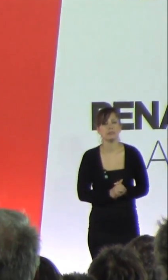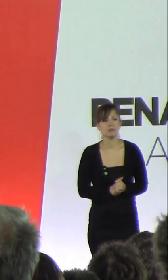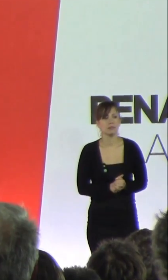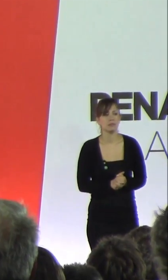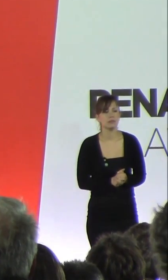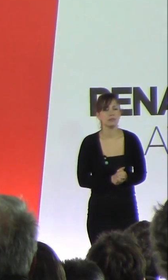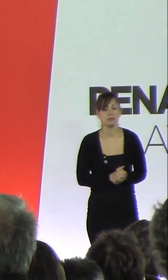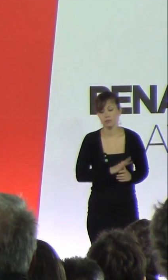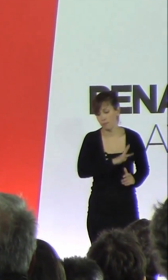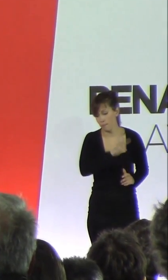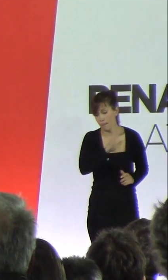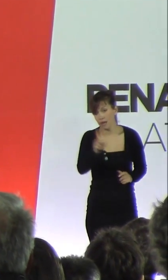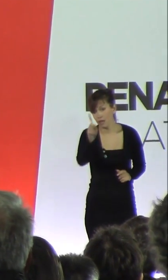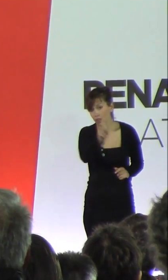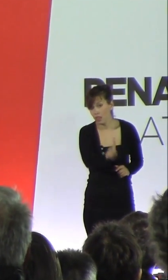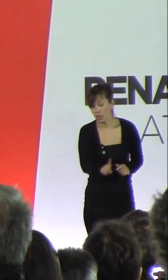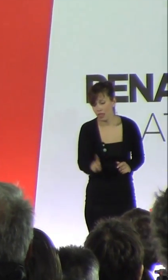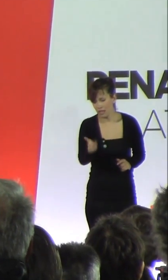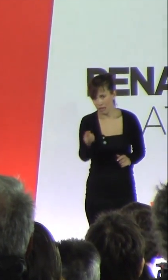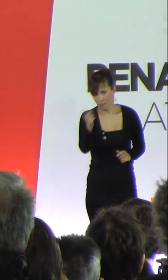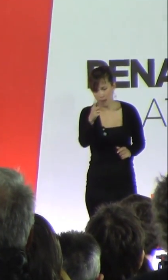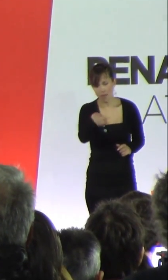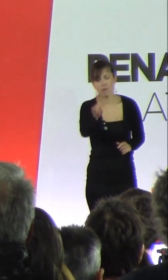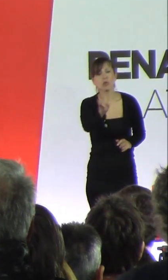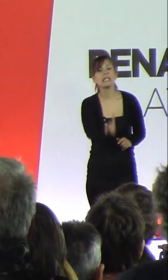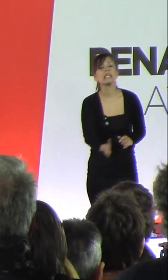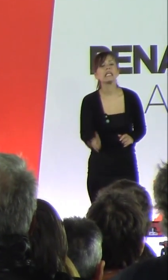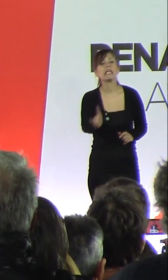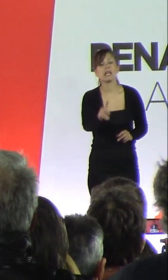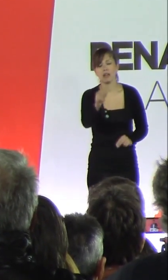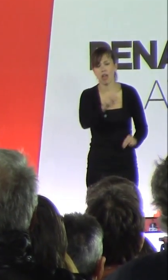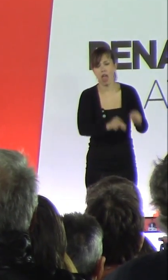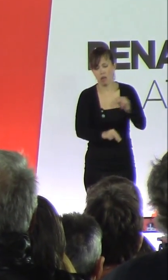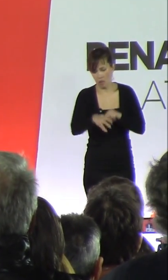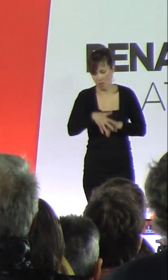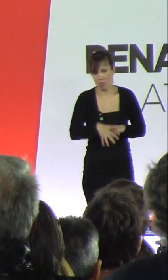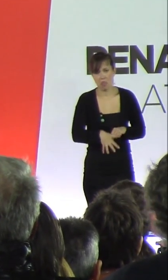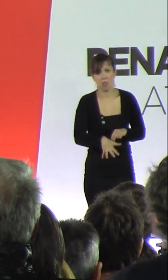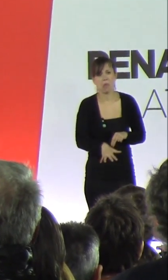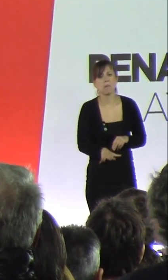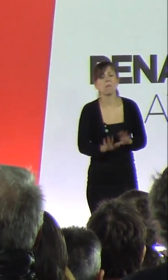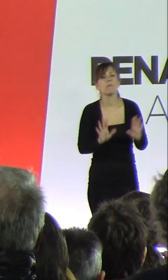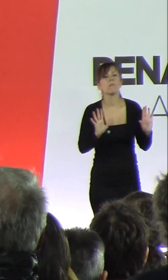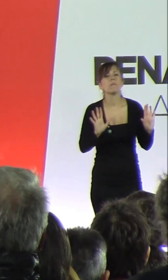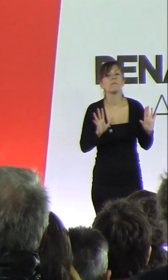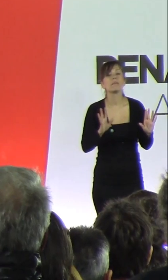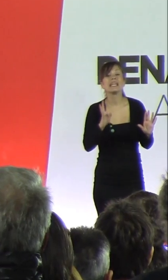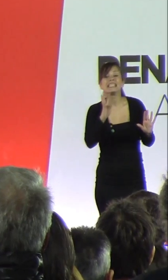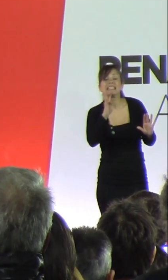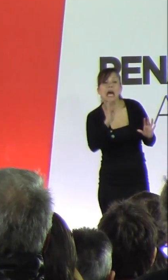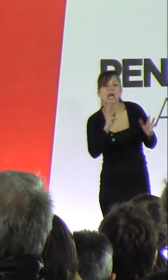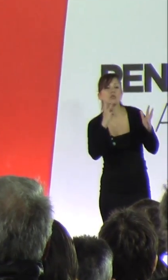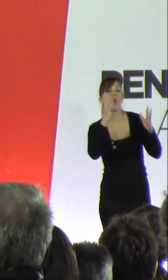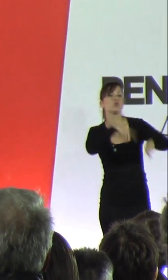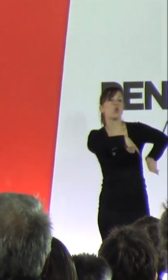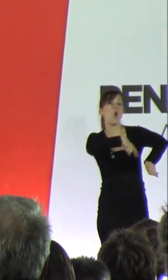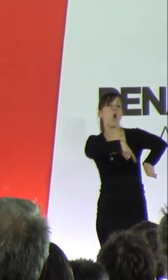Μέχρι την Κυριακή μεθαύριο έχουν μείνει λιγότερο από 48